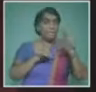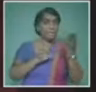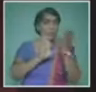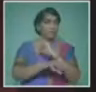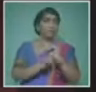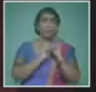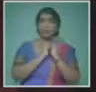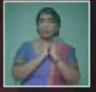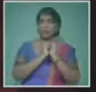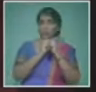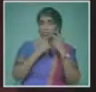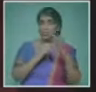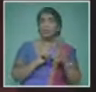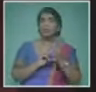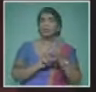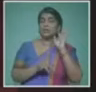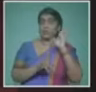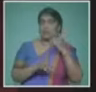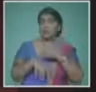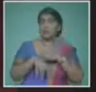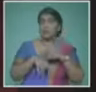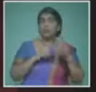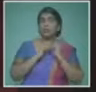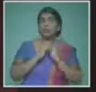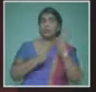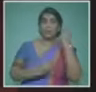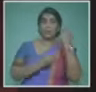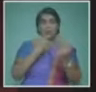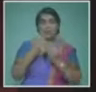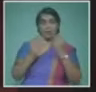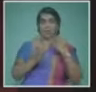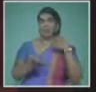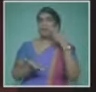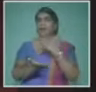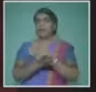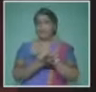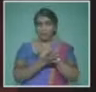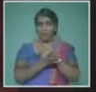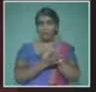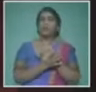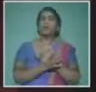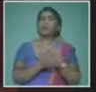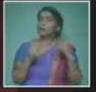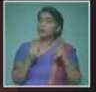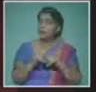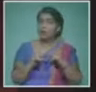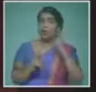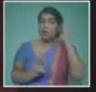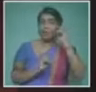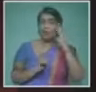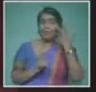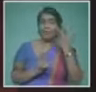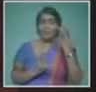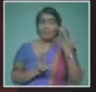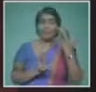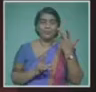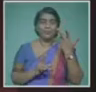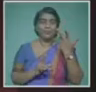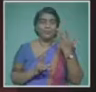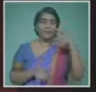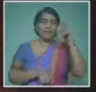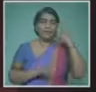කාලේ ජනාධිපතිවරණ සමයේ යගේ පත්වීම් ලබා දීම නතර කරා. ඒ වගේම කළමනාකරණ සේවා නිලධාරී